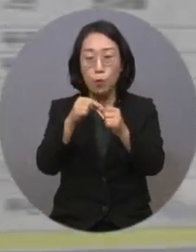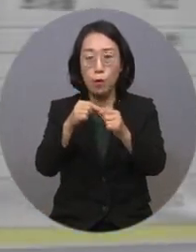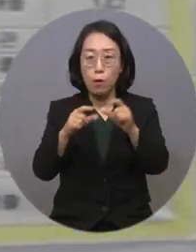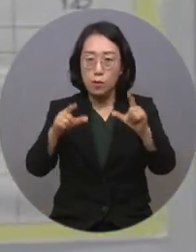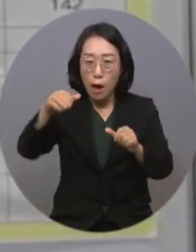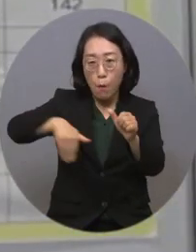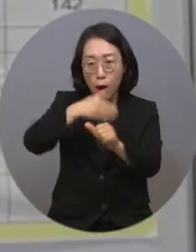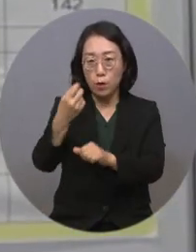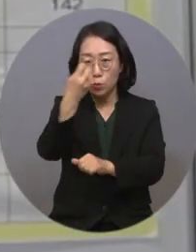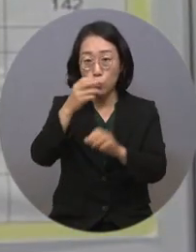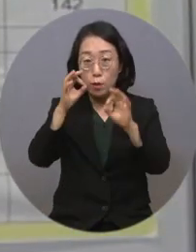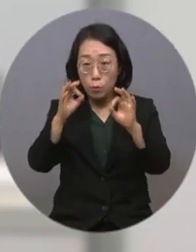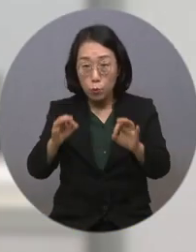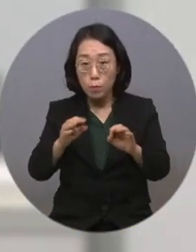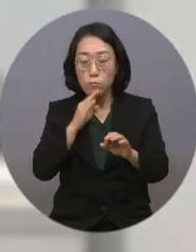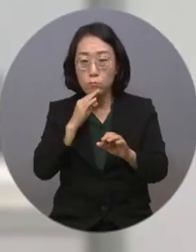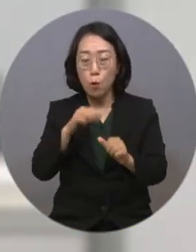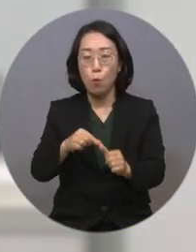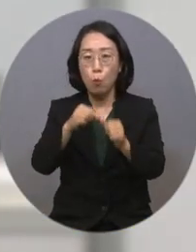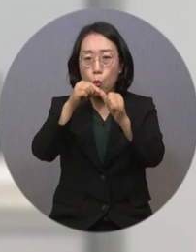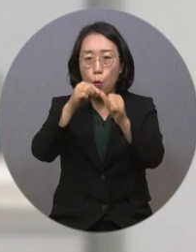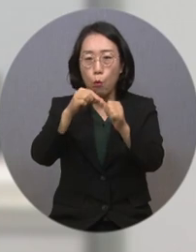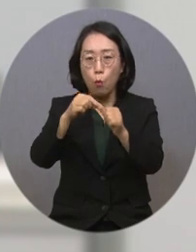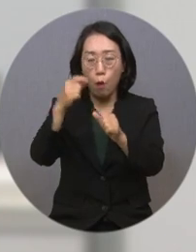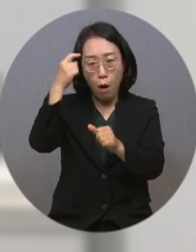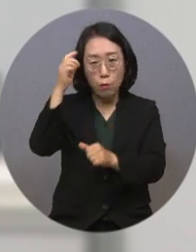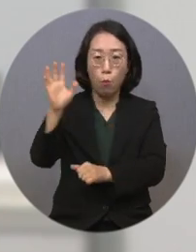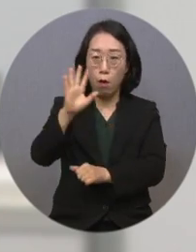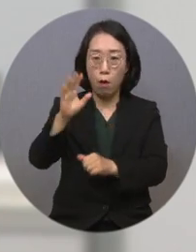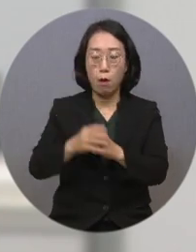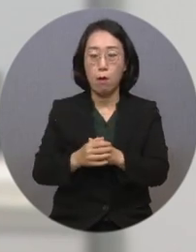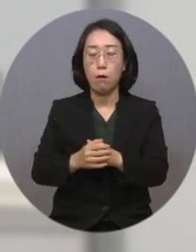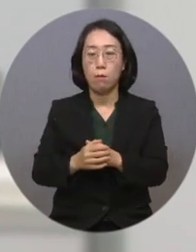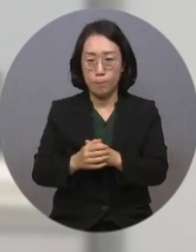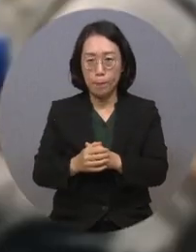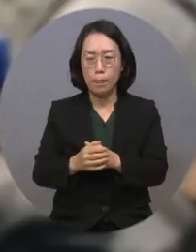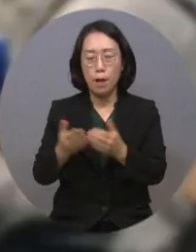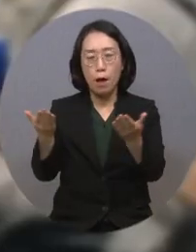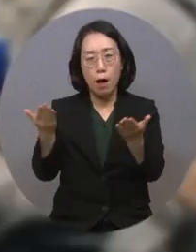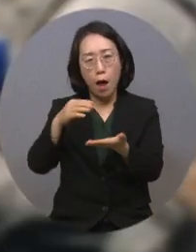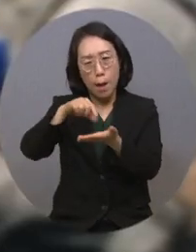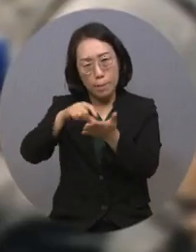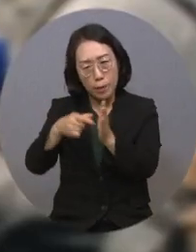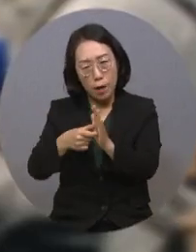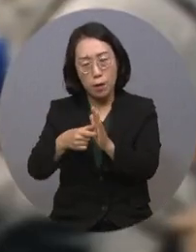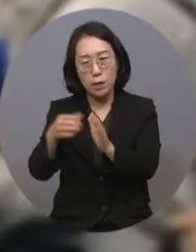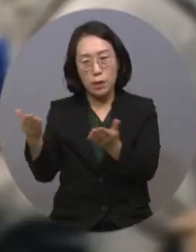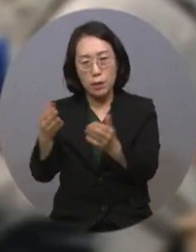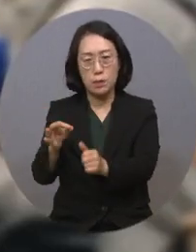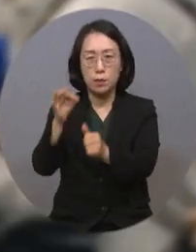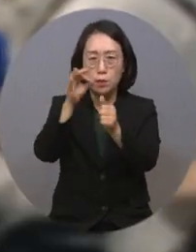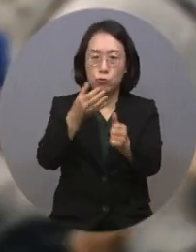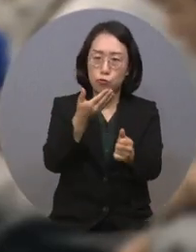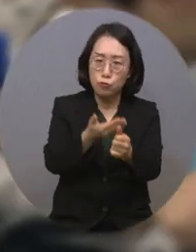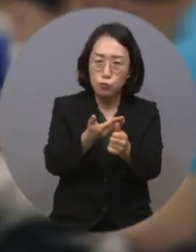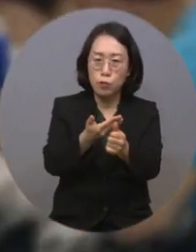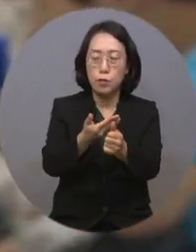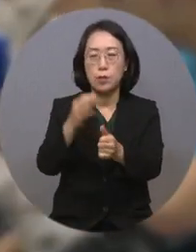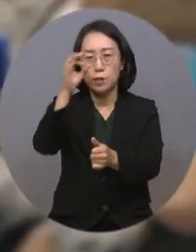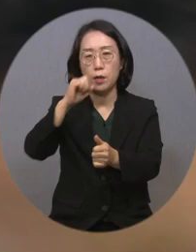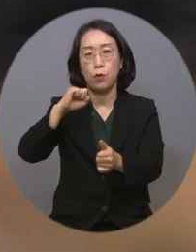장애인 고용 의사가 없던 이유로 장애인에게 적합한 직무가 부족하거나 찾지 못해서가